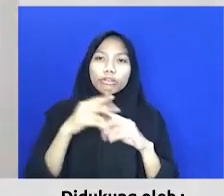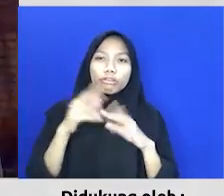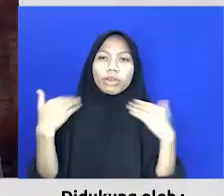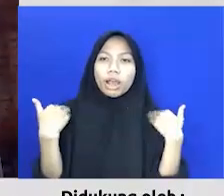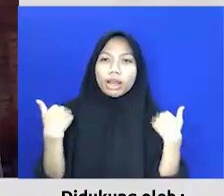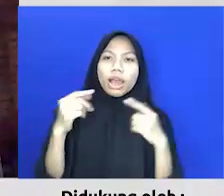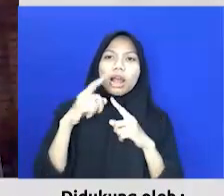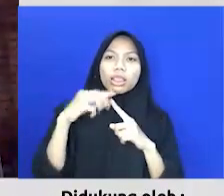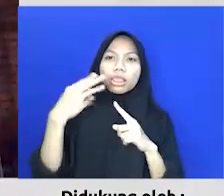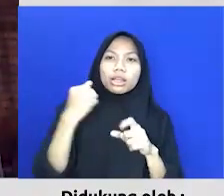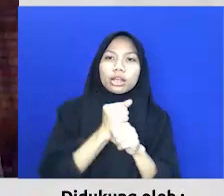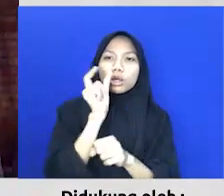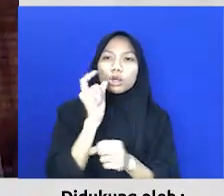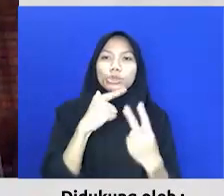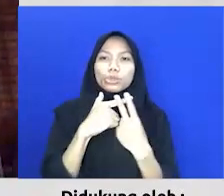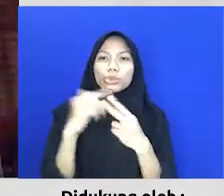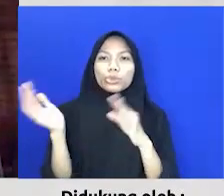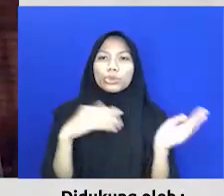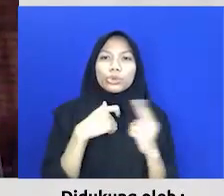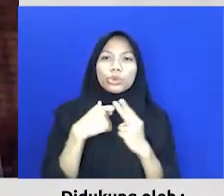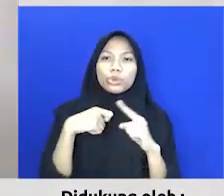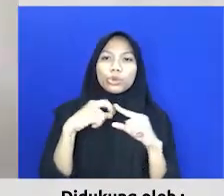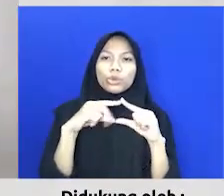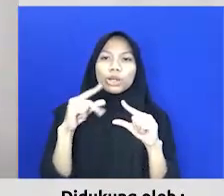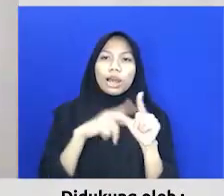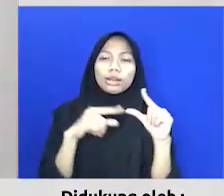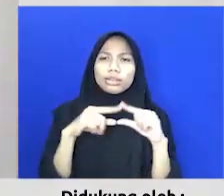Yang terlalu panjang. Bisa.